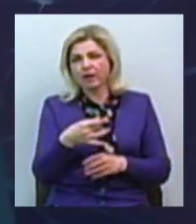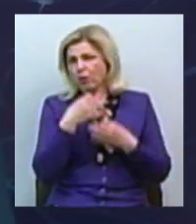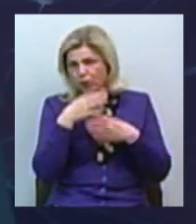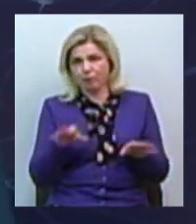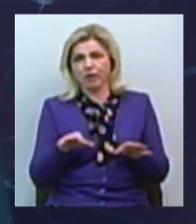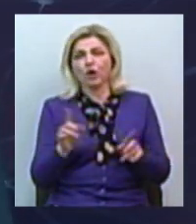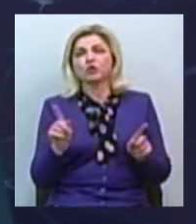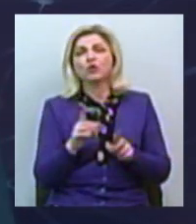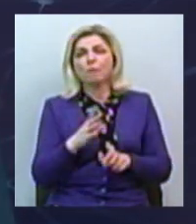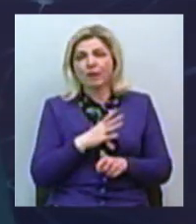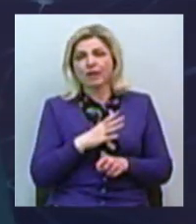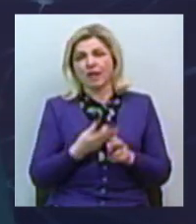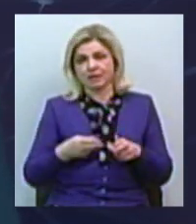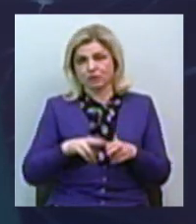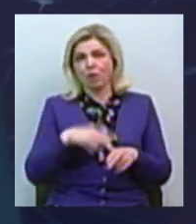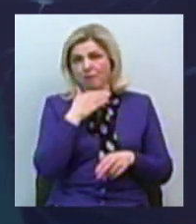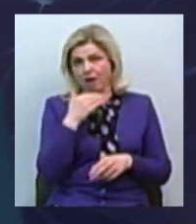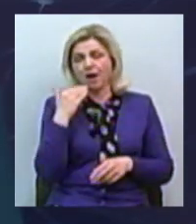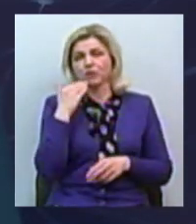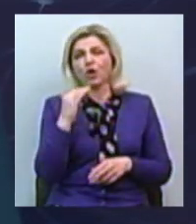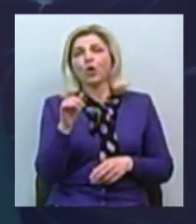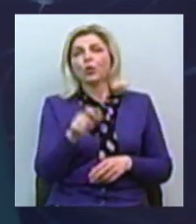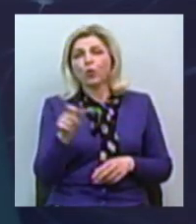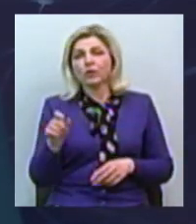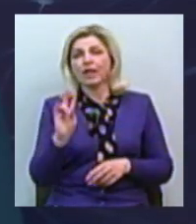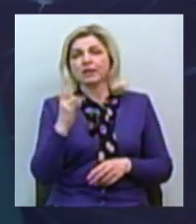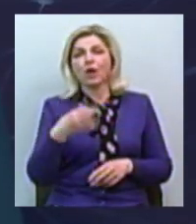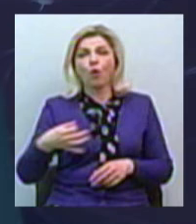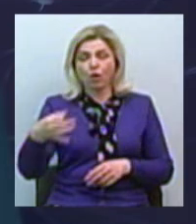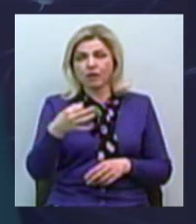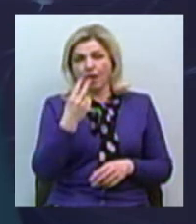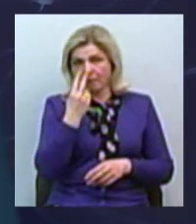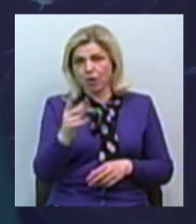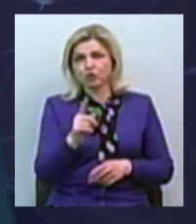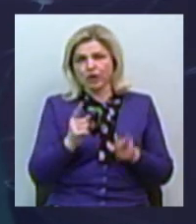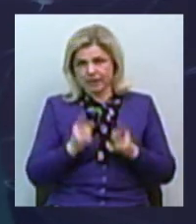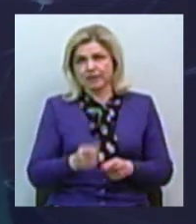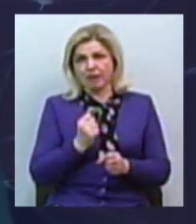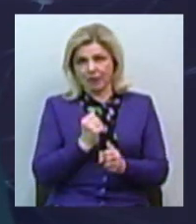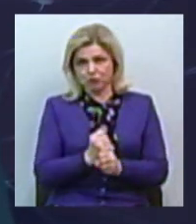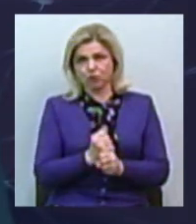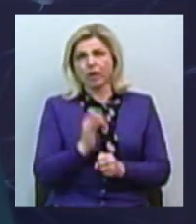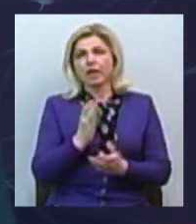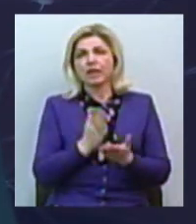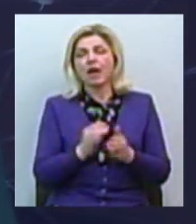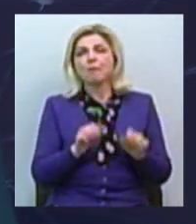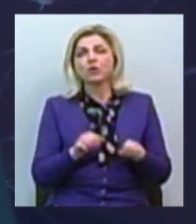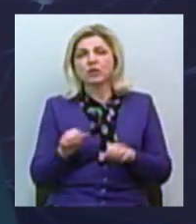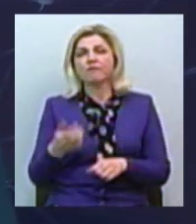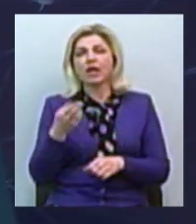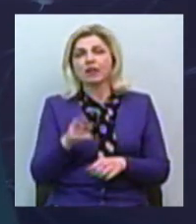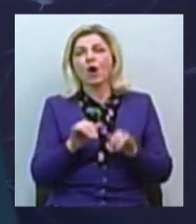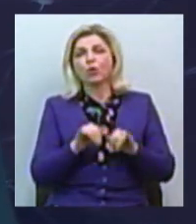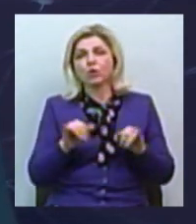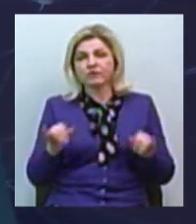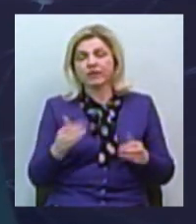нас було цього багато і люди в Миколаєві бачили, що це дійсно працює, і що в Миколаєві також є можливості для розвитку, є